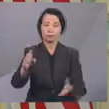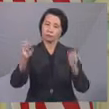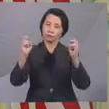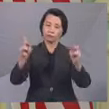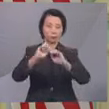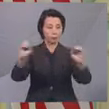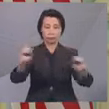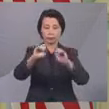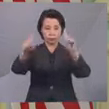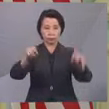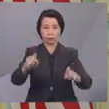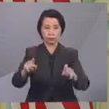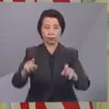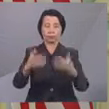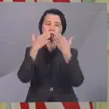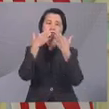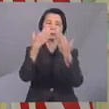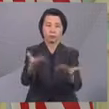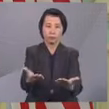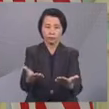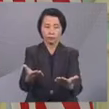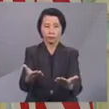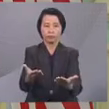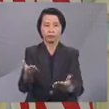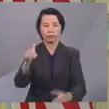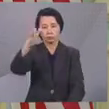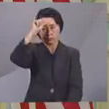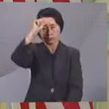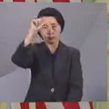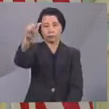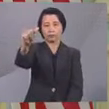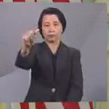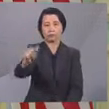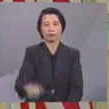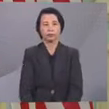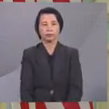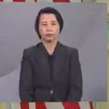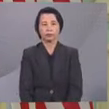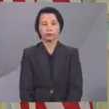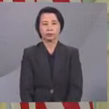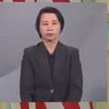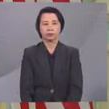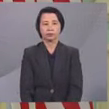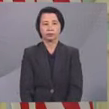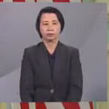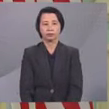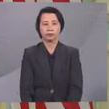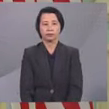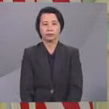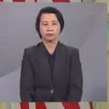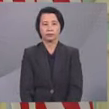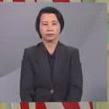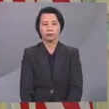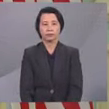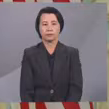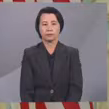Alright, kalau tidak ada, terima kasih. Assalamualaikum warahmatullahi wabarakatuh.